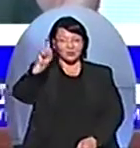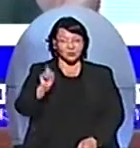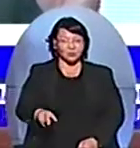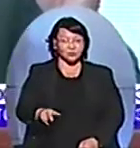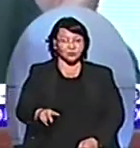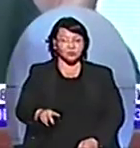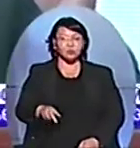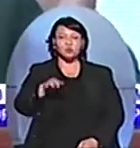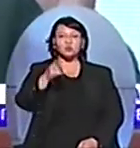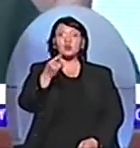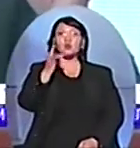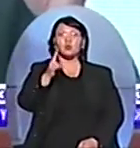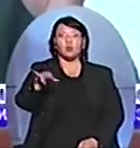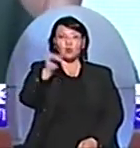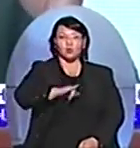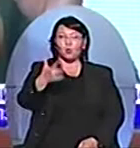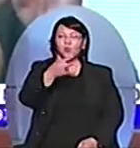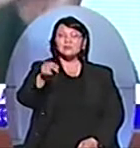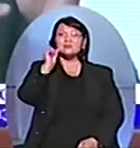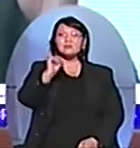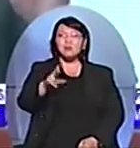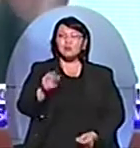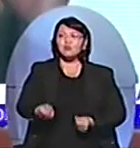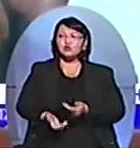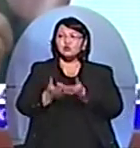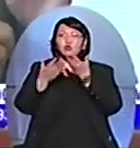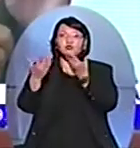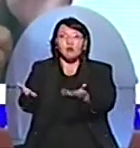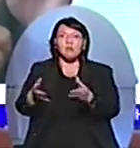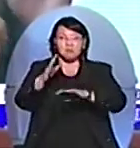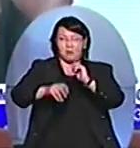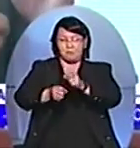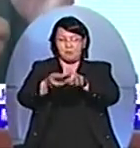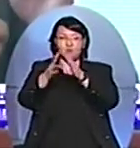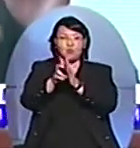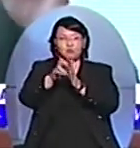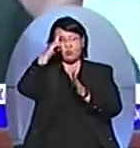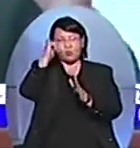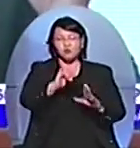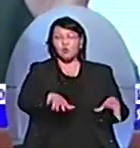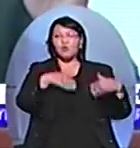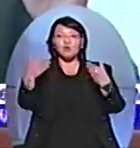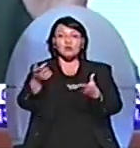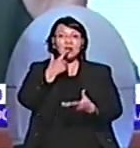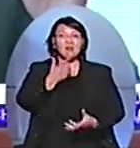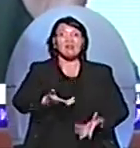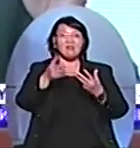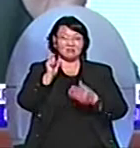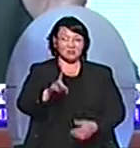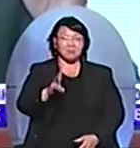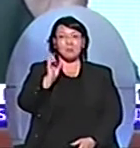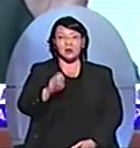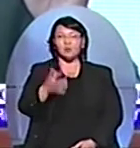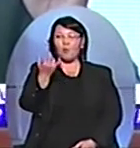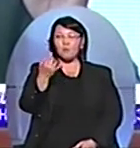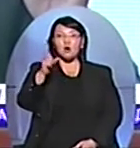орон сууц барихад өгье гэсэн. Тэгвэл тэрний жишээ нь оруулж ирээд ингэ. Дээр нь газрын асуудлуудыг эднэрд өгье. Одоо Улаанбаатарт юм барих гэхээр ерөөс орон сууц